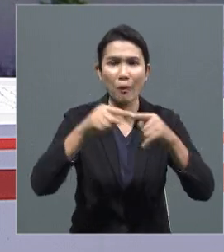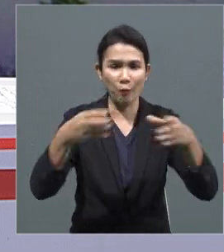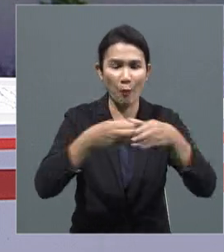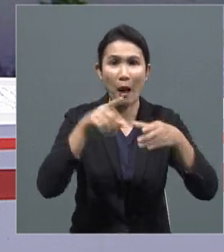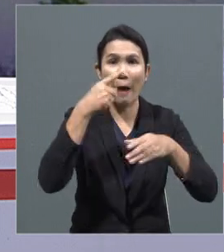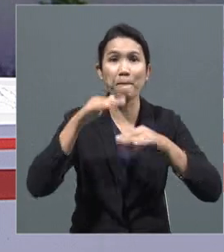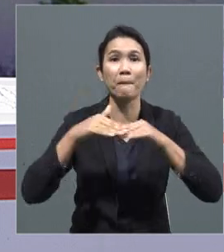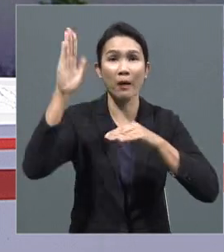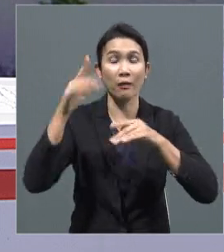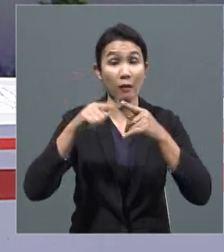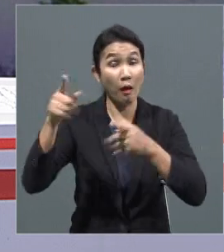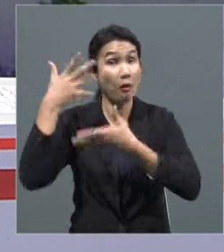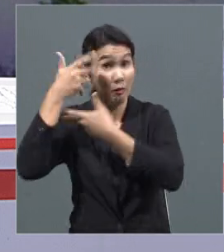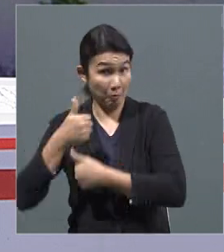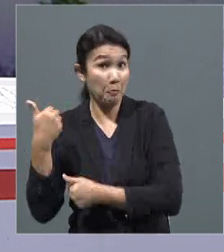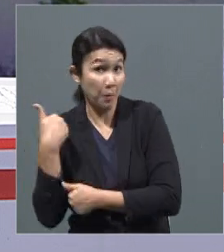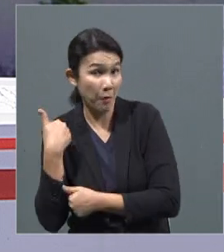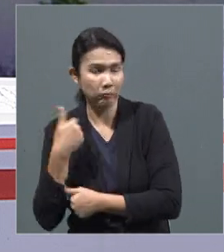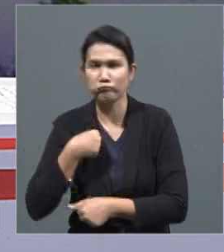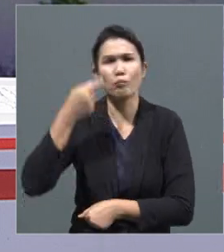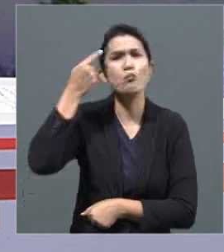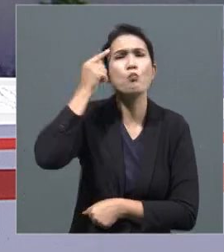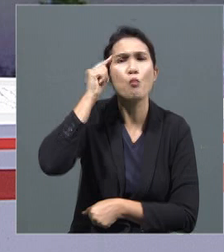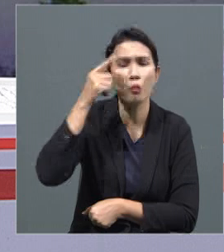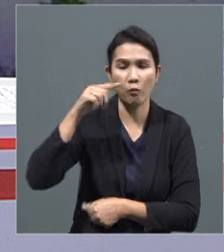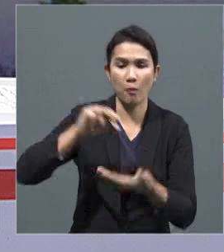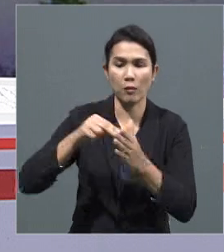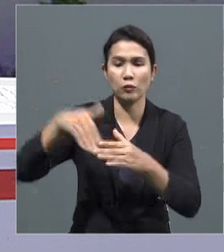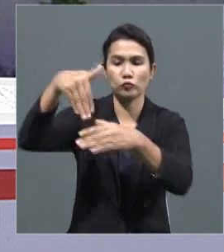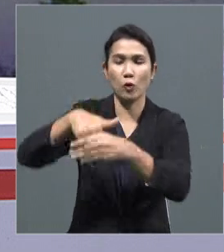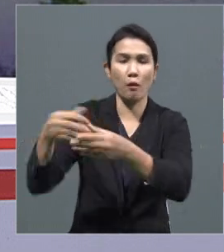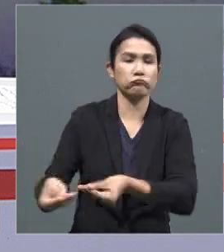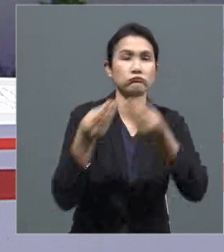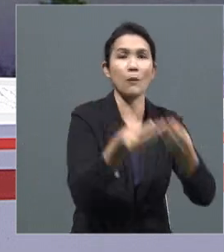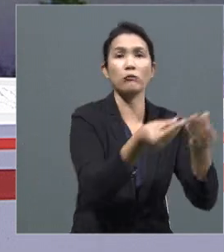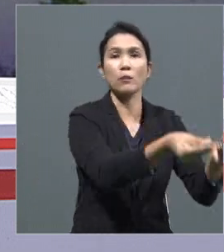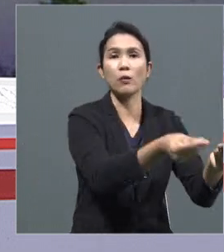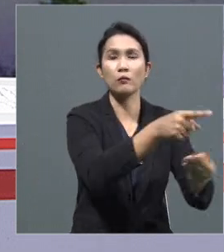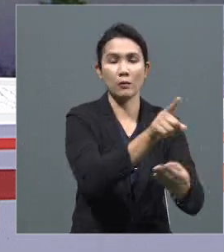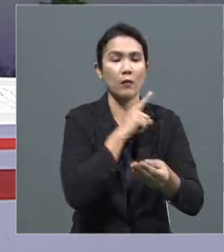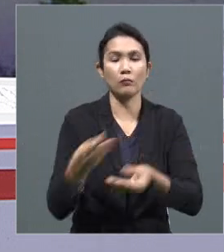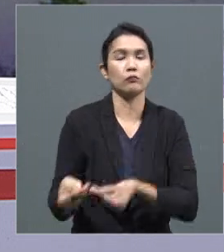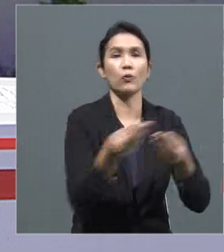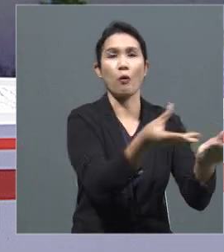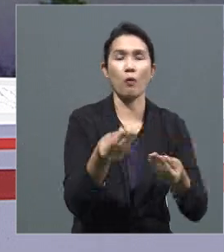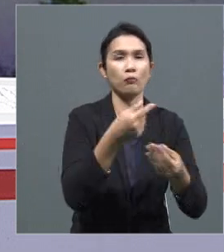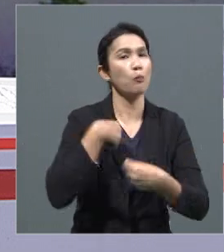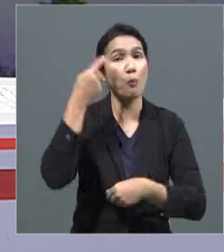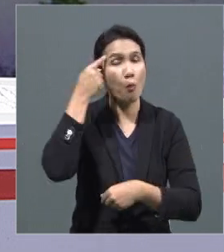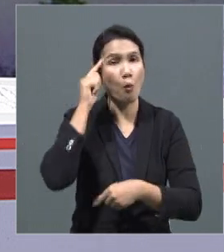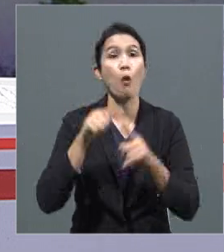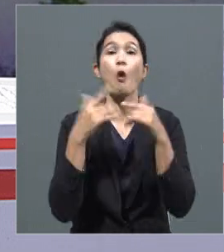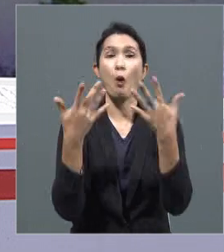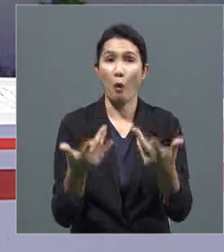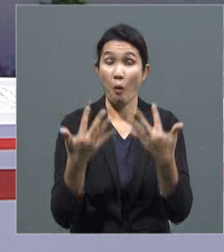งมีประชาธิปัตย์ส่งมาไหมท่านก็บอกว่าไม่ทราบเลยเพราะว่ารับมาเป็นซองก็ส่งต่อให้หน่วยงานที่ตรวจสอบต่อเป็นซองไปเลย ใช่ใช่ เพราะฉะนั้นเดี๋ยวรอดูน